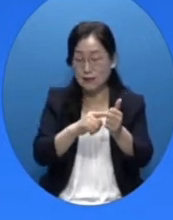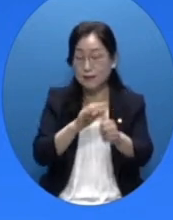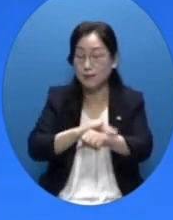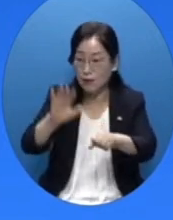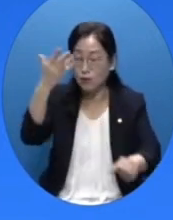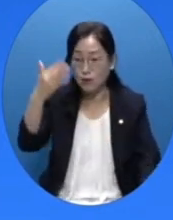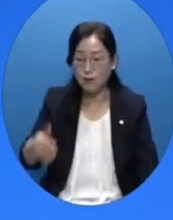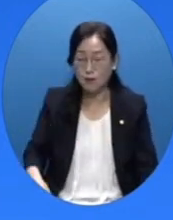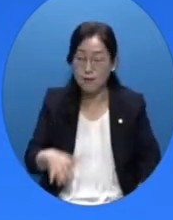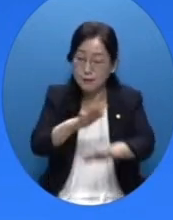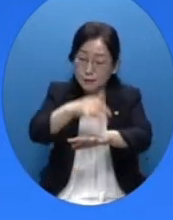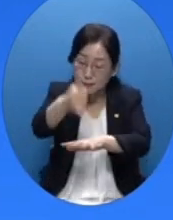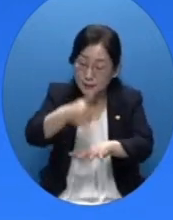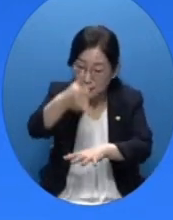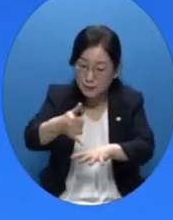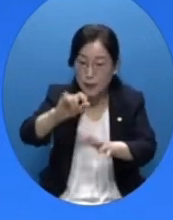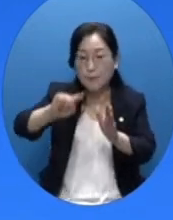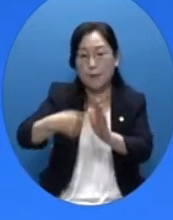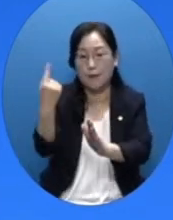배 농사를 되었습니다